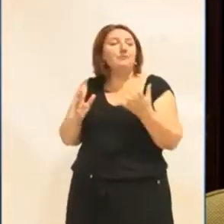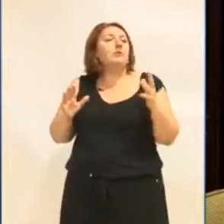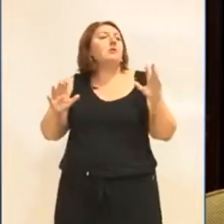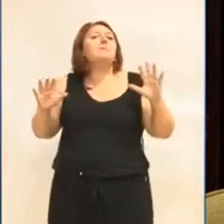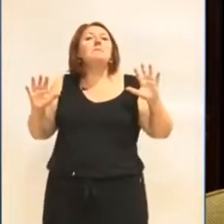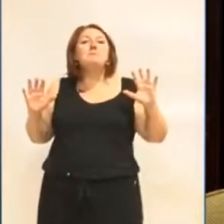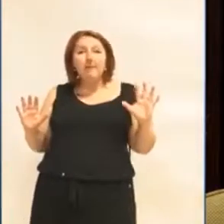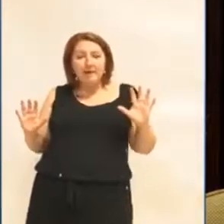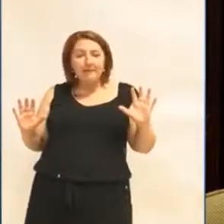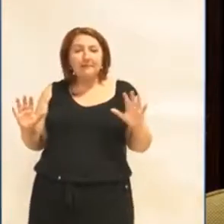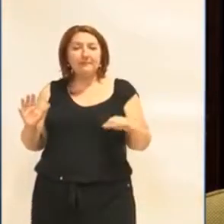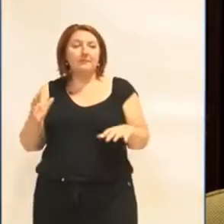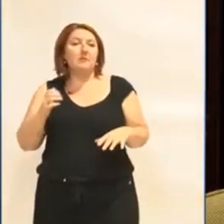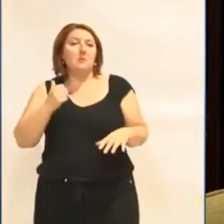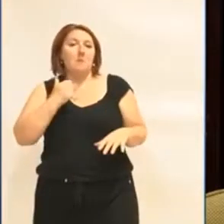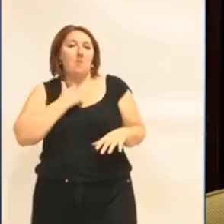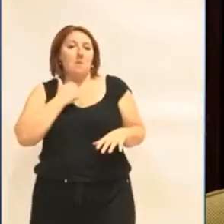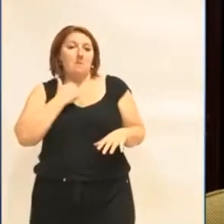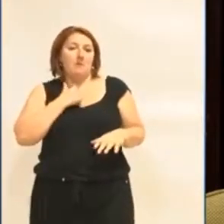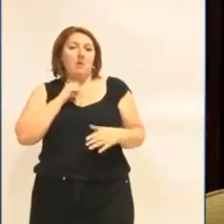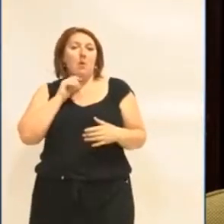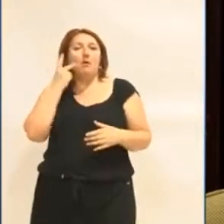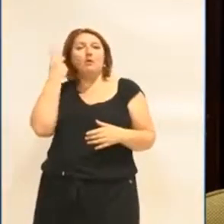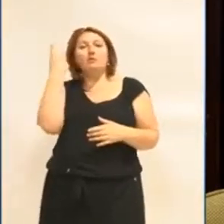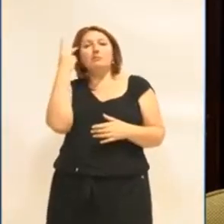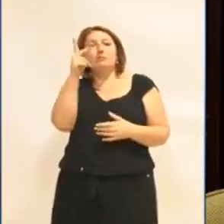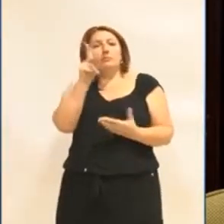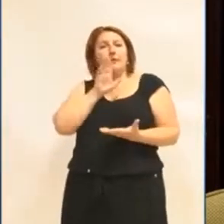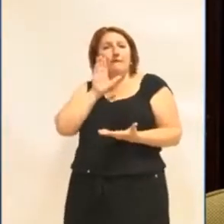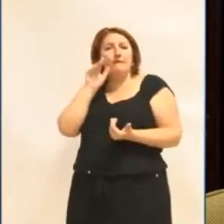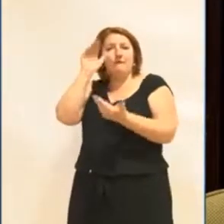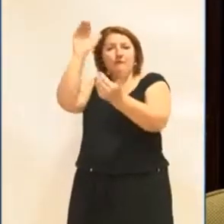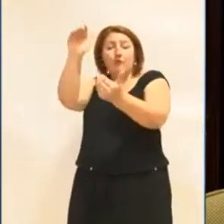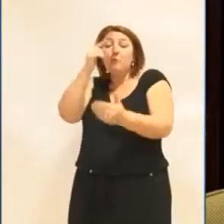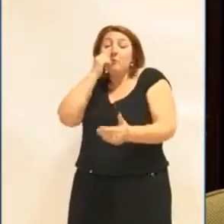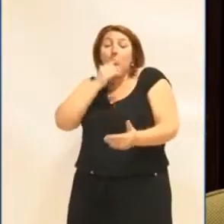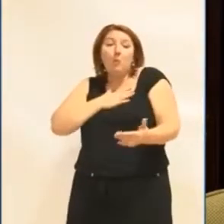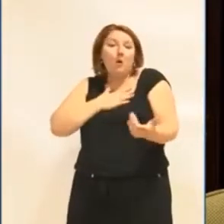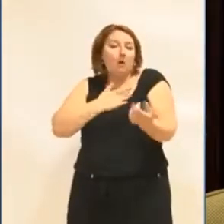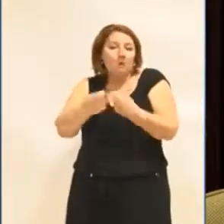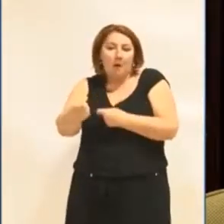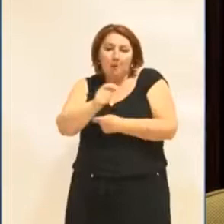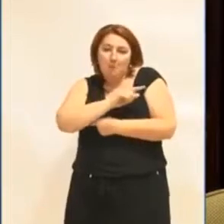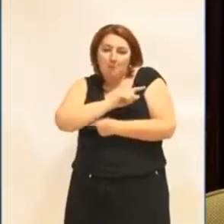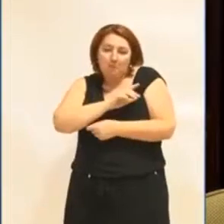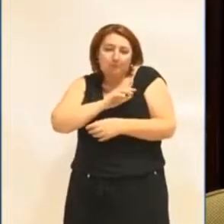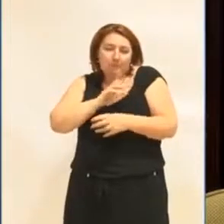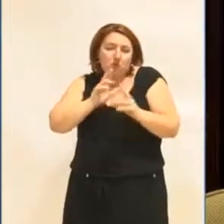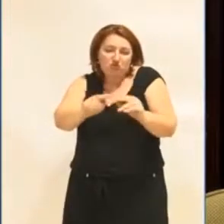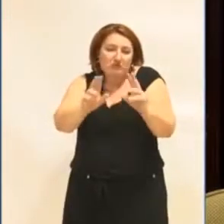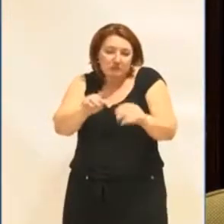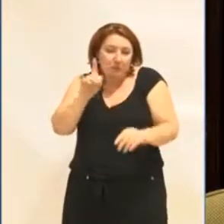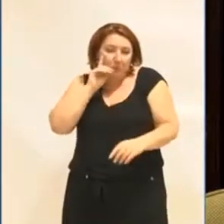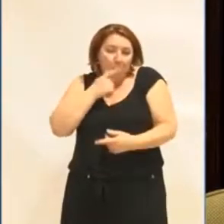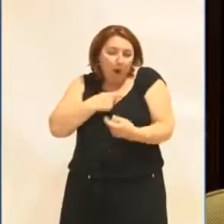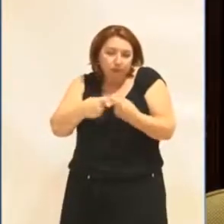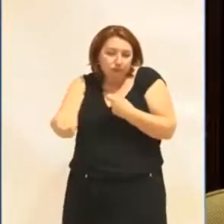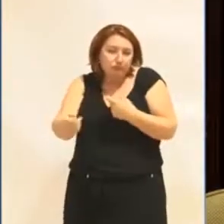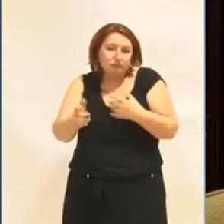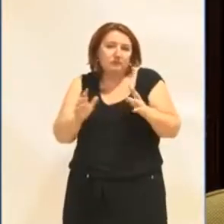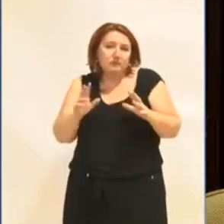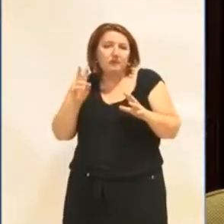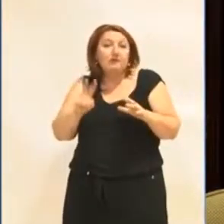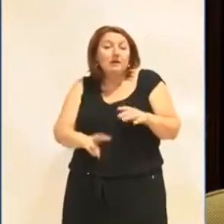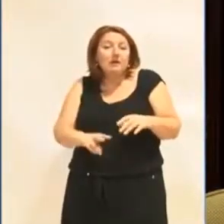semble, en réaction à ce vœu, qu'il ne me paraît pas approprié, je vous explique pourquoi, il n'est pas, semble